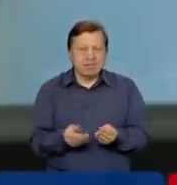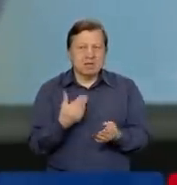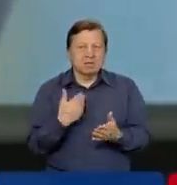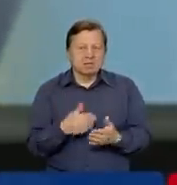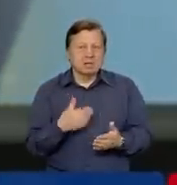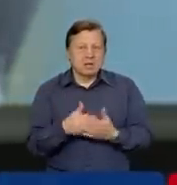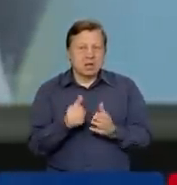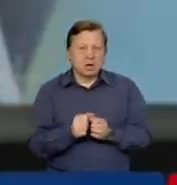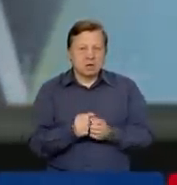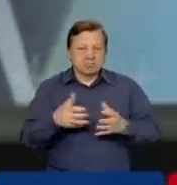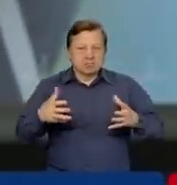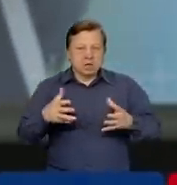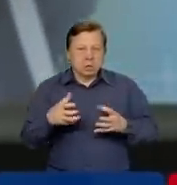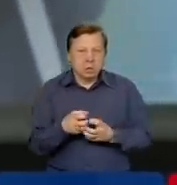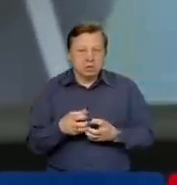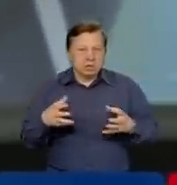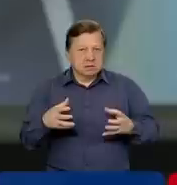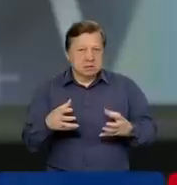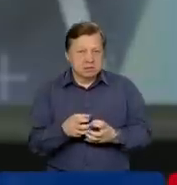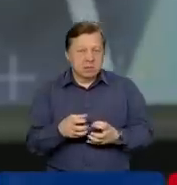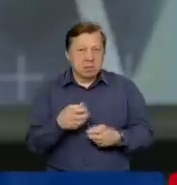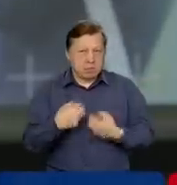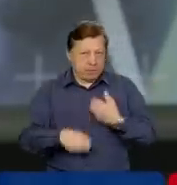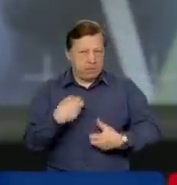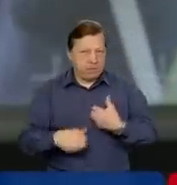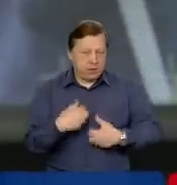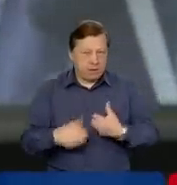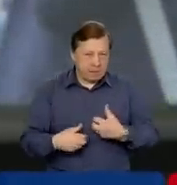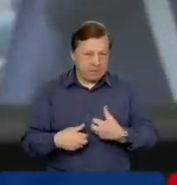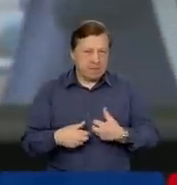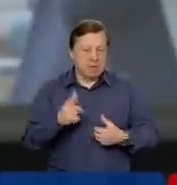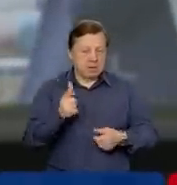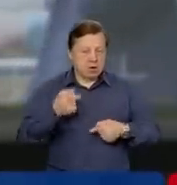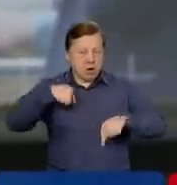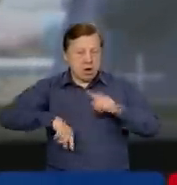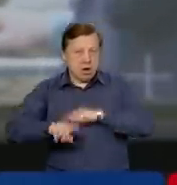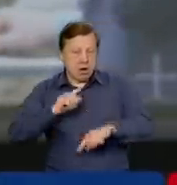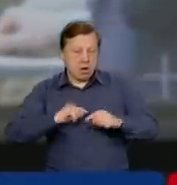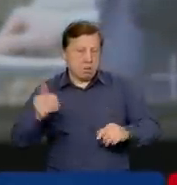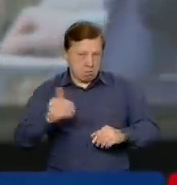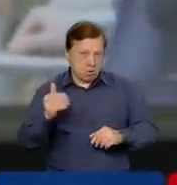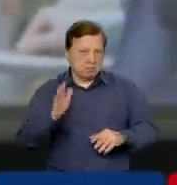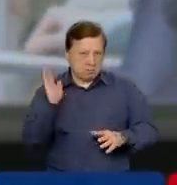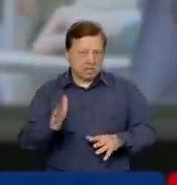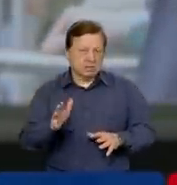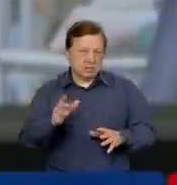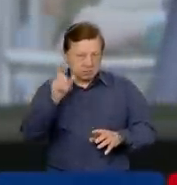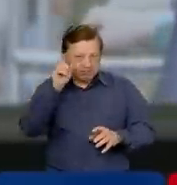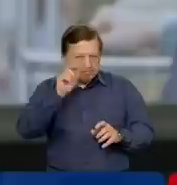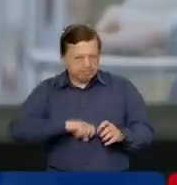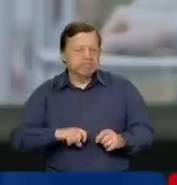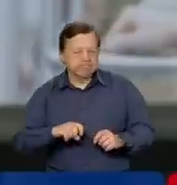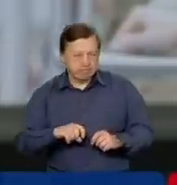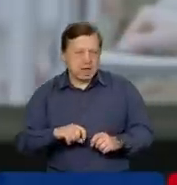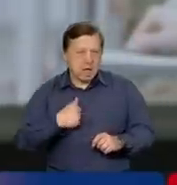zarówno skurczową, jak i rozkurczową komory i może dojść do niewydolności krążenia. No, mam nadzieję, że u pana jest to wszystko wyrównane, bo